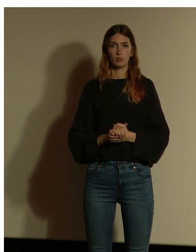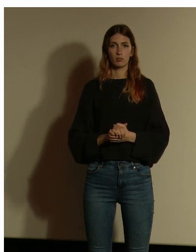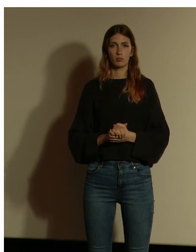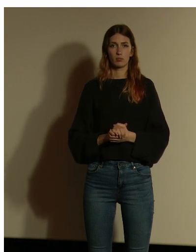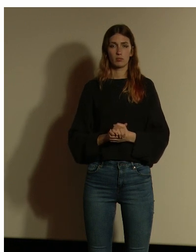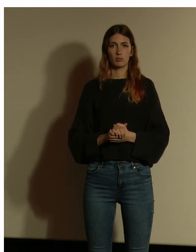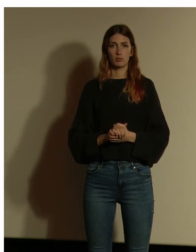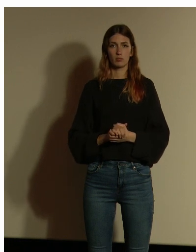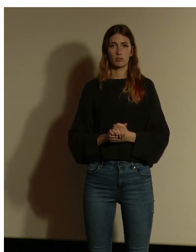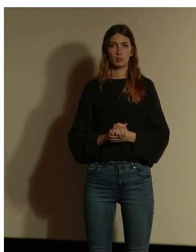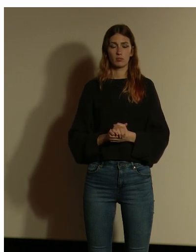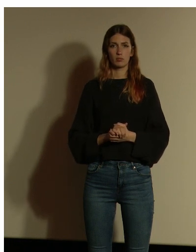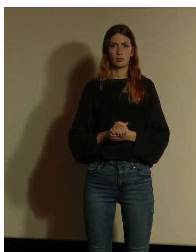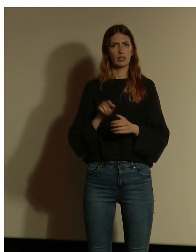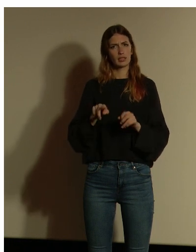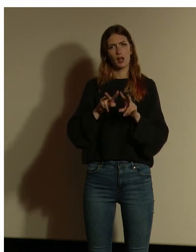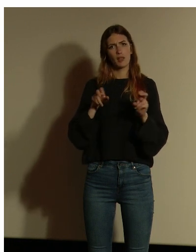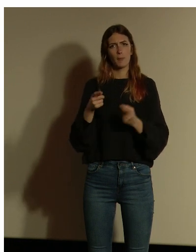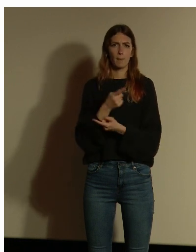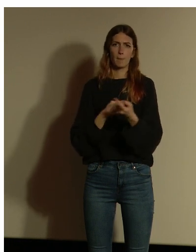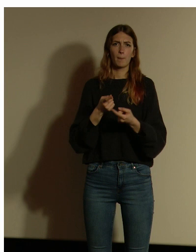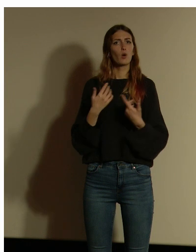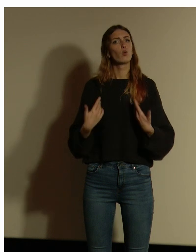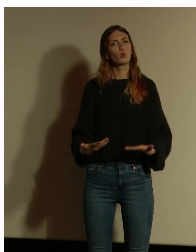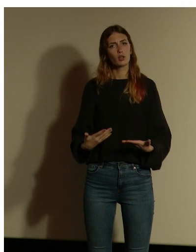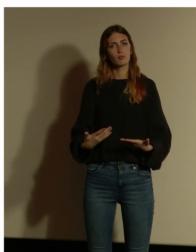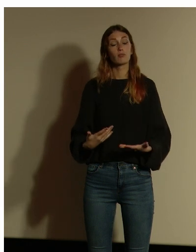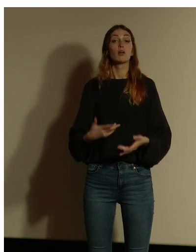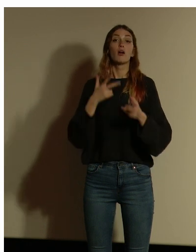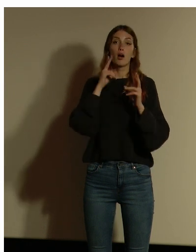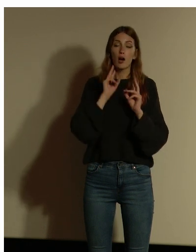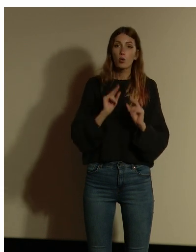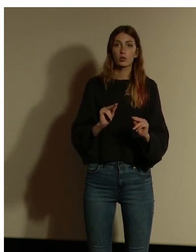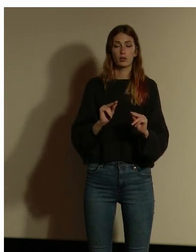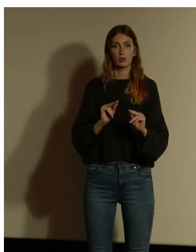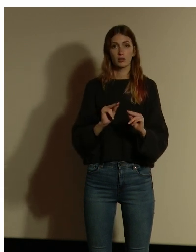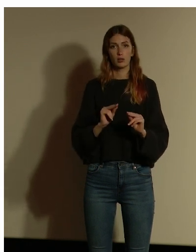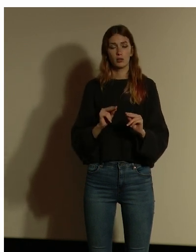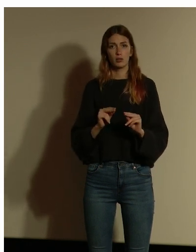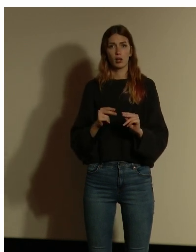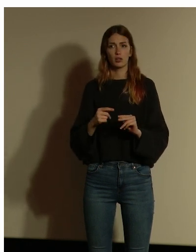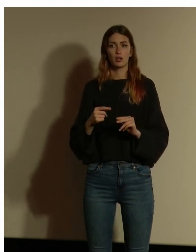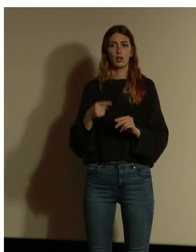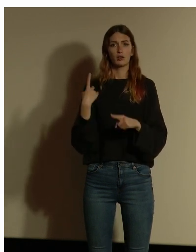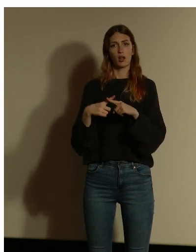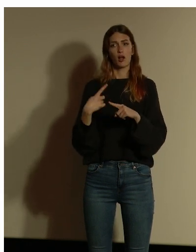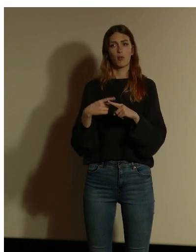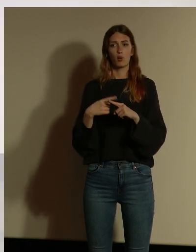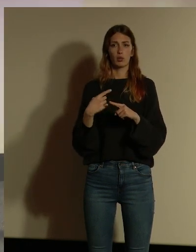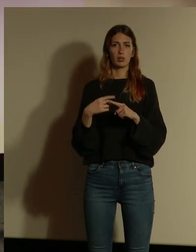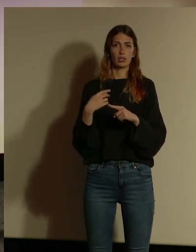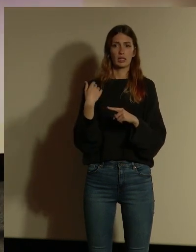Kuidas siis sellest teemast rääkida? Räägime ausalt ja tabudeta. Et tihti seda